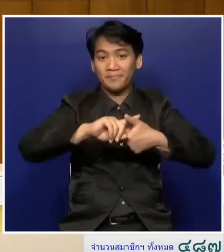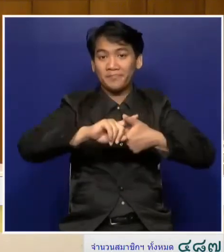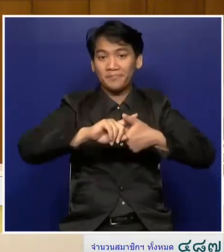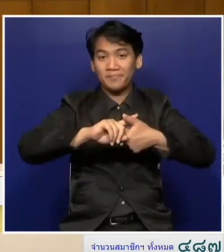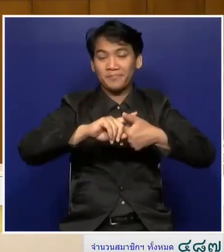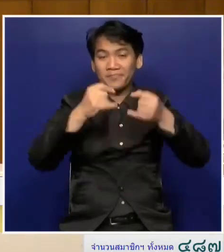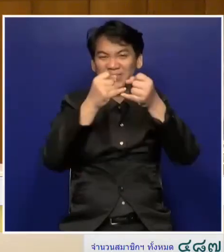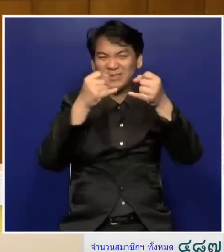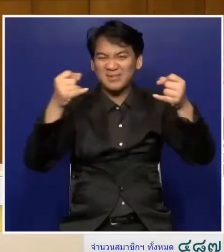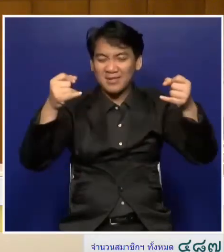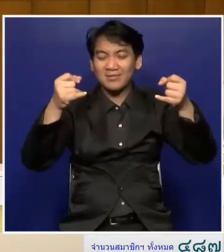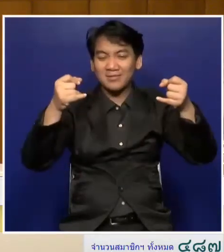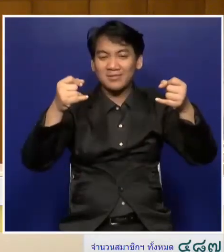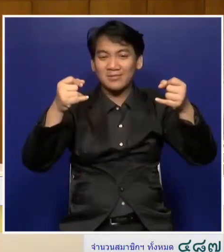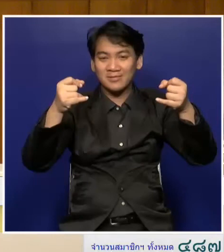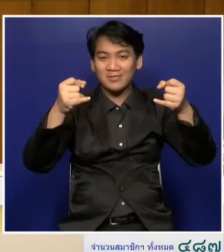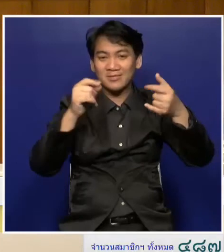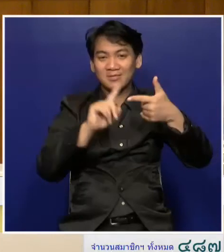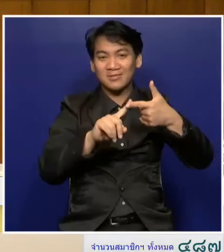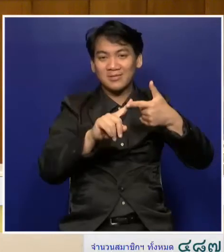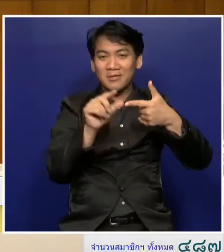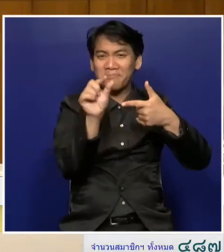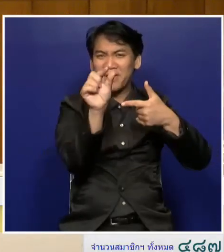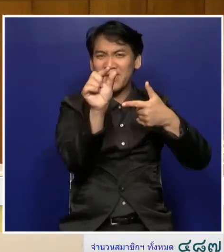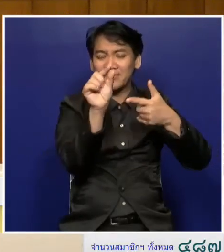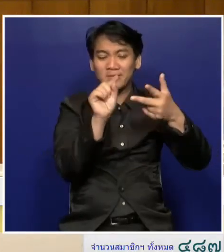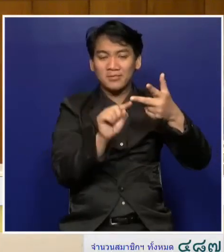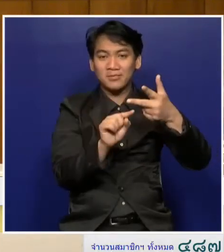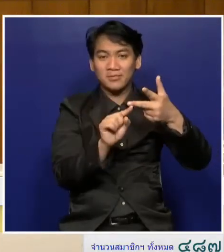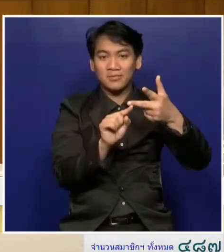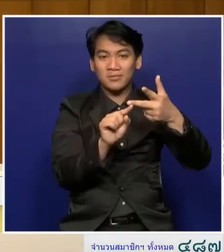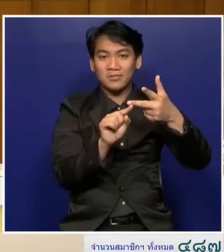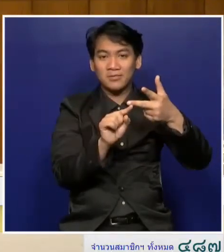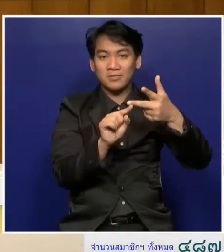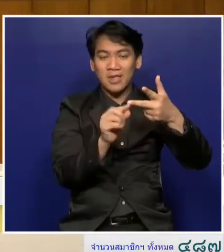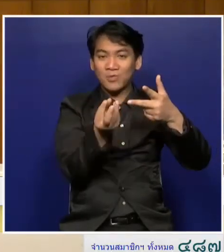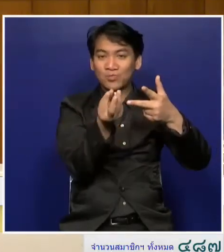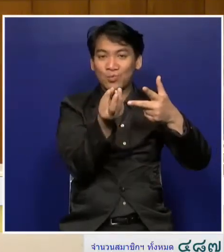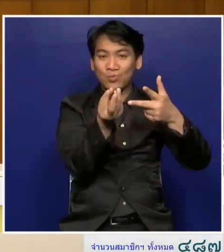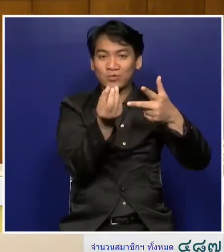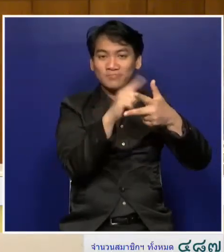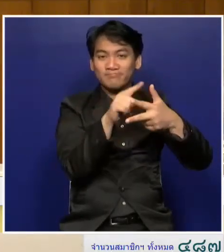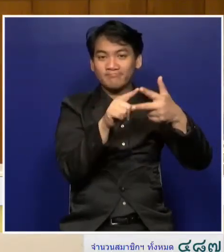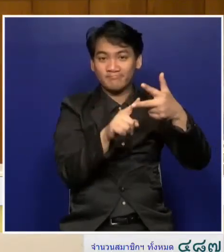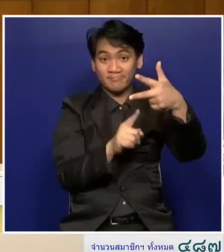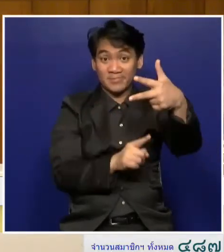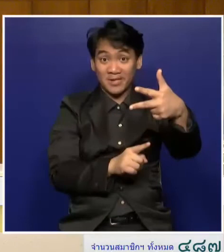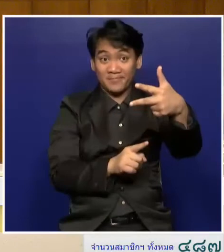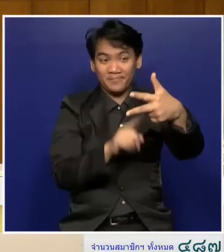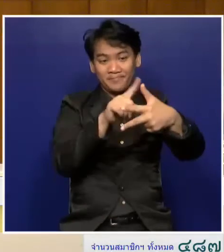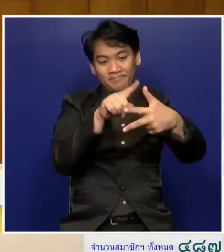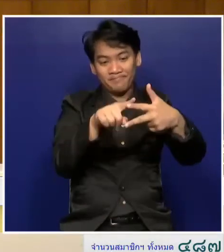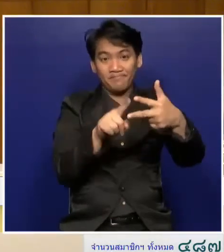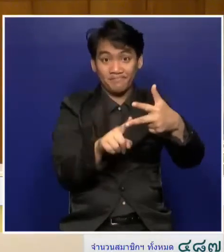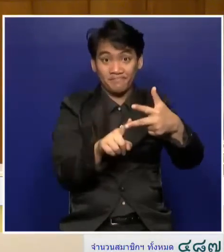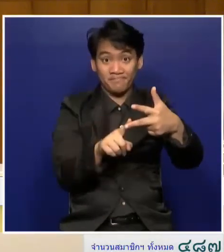ใหญ่สายพนธที่ทำเมลดและสายพนธททำชอดอกซึ่งในสายพธแต่ละอันนั้นมัไม่ค